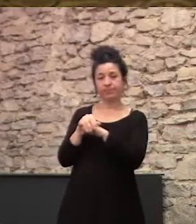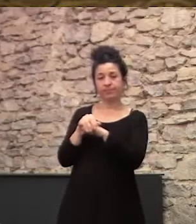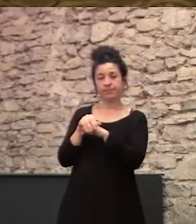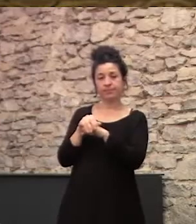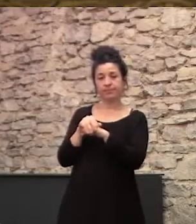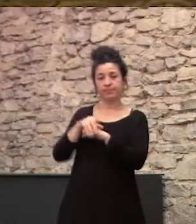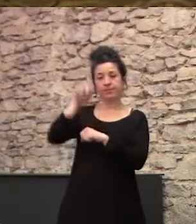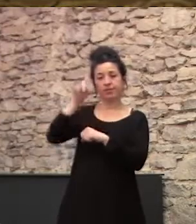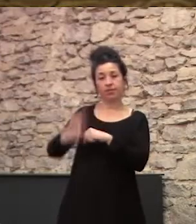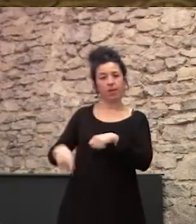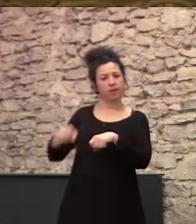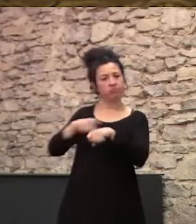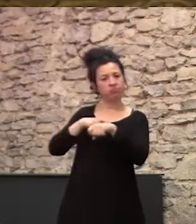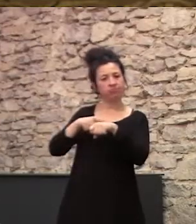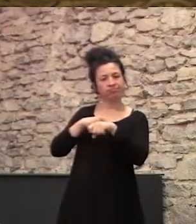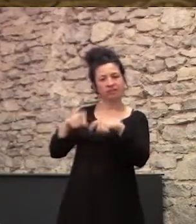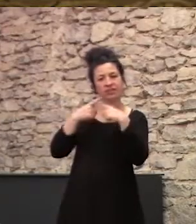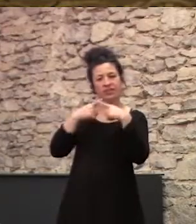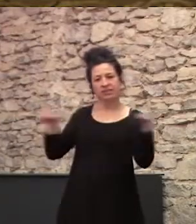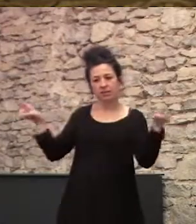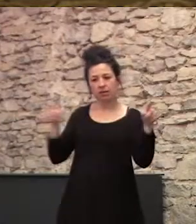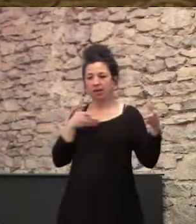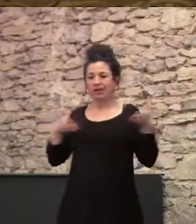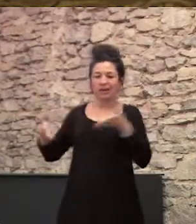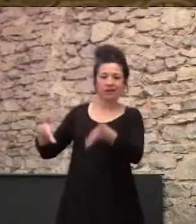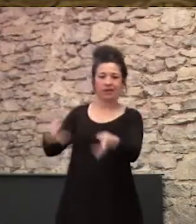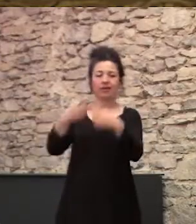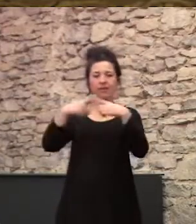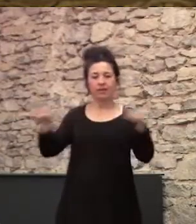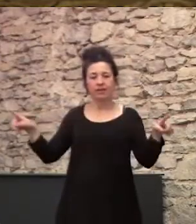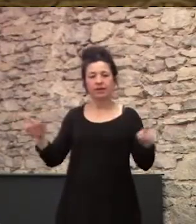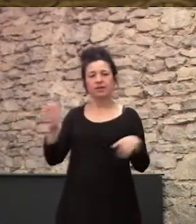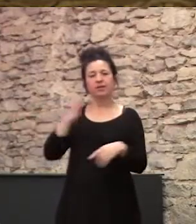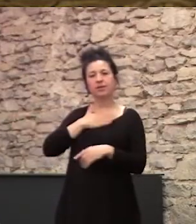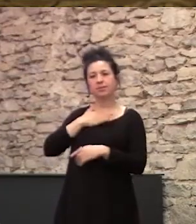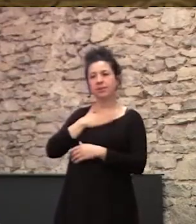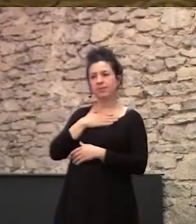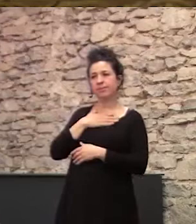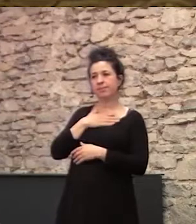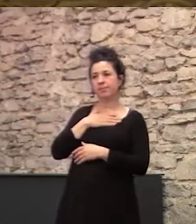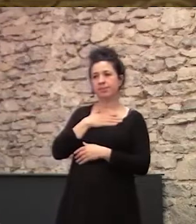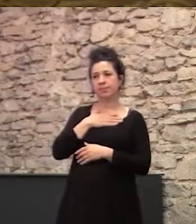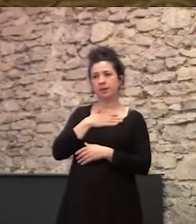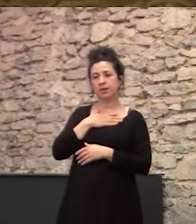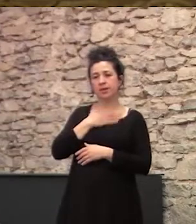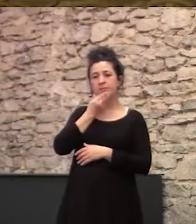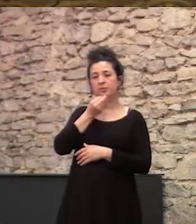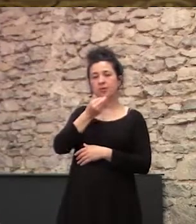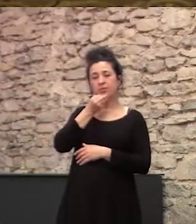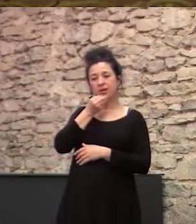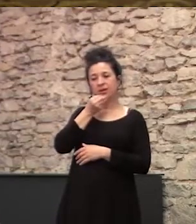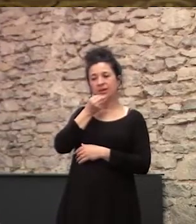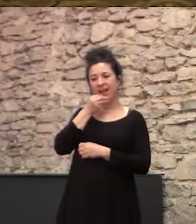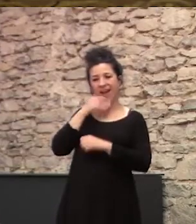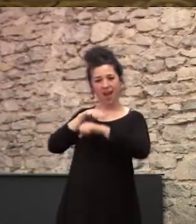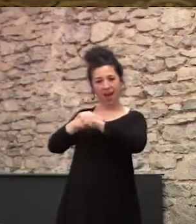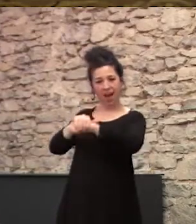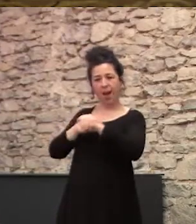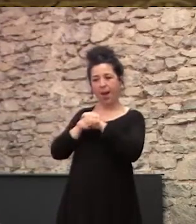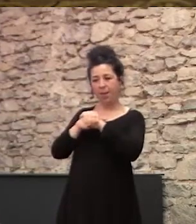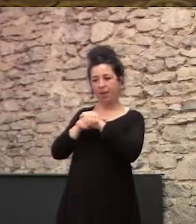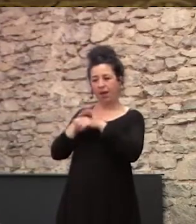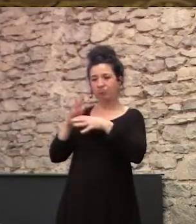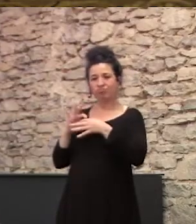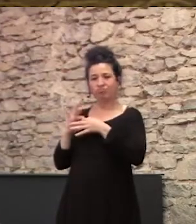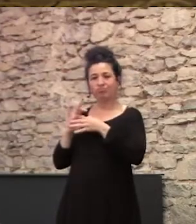eta baita estilo diferentea dauzkagu eta esan bezala ibilbide diferenteak eta niretzako bai, oso politi izan da lagun batekin batera